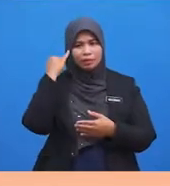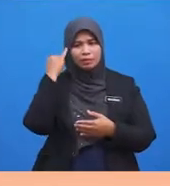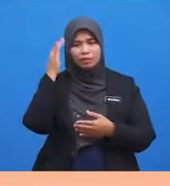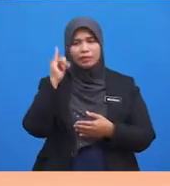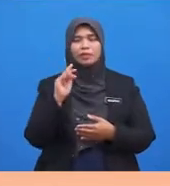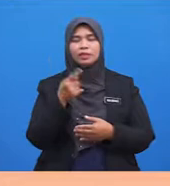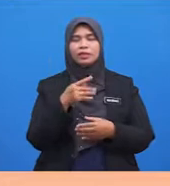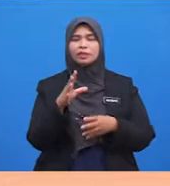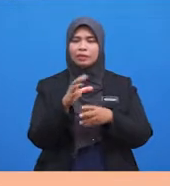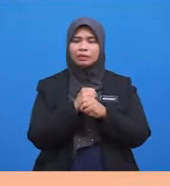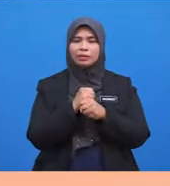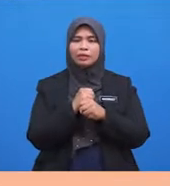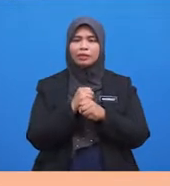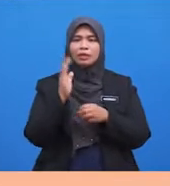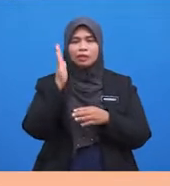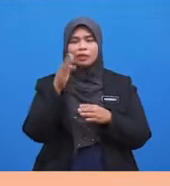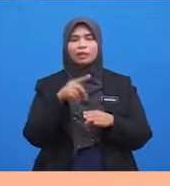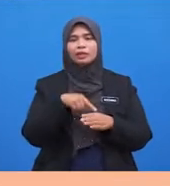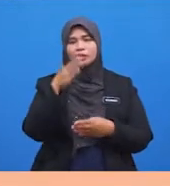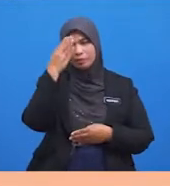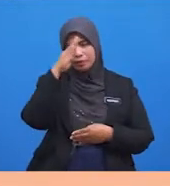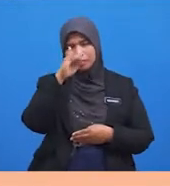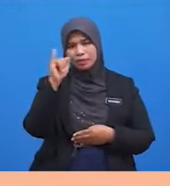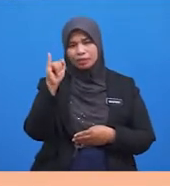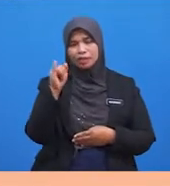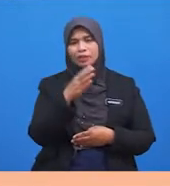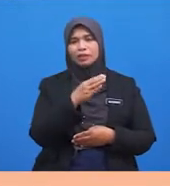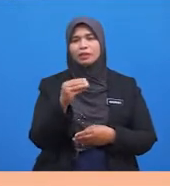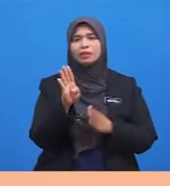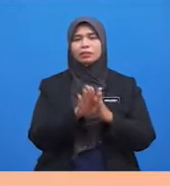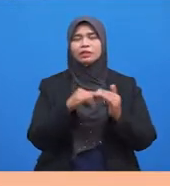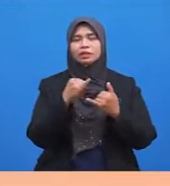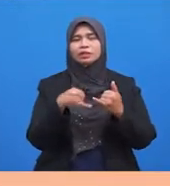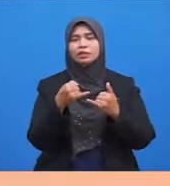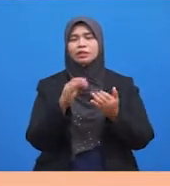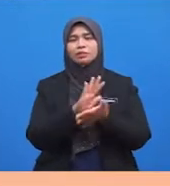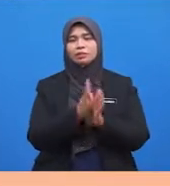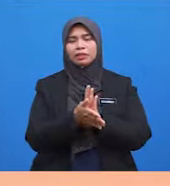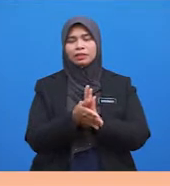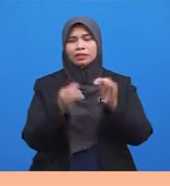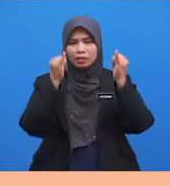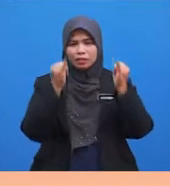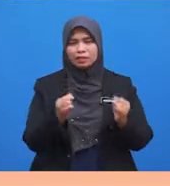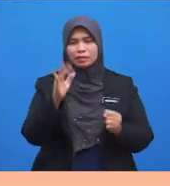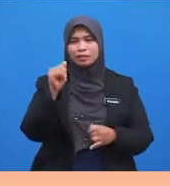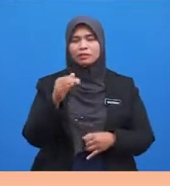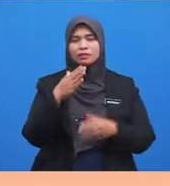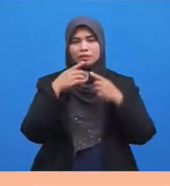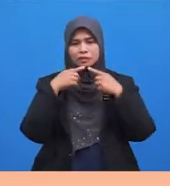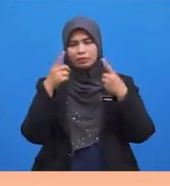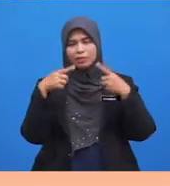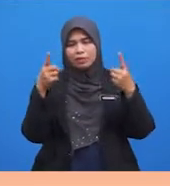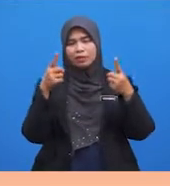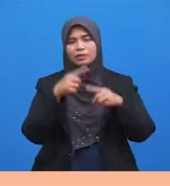yang kita perolehi akan diberkati dan berjaya menjadi insan yang cemerlang